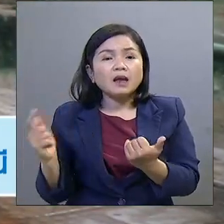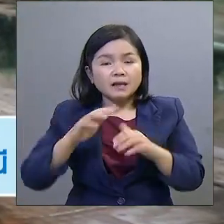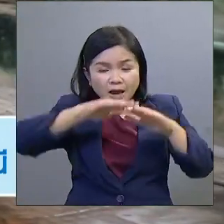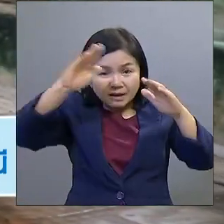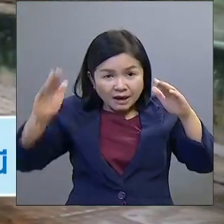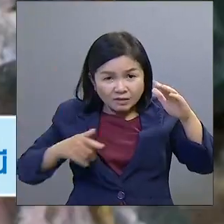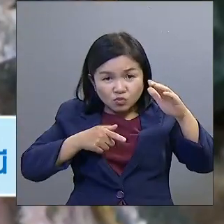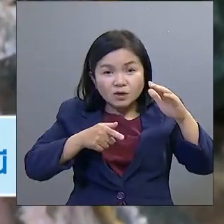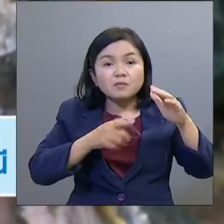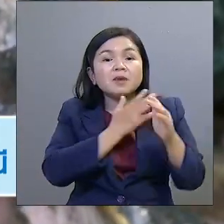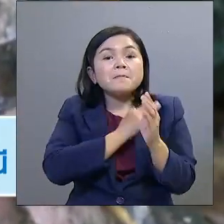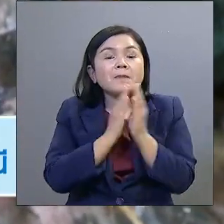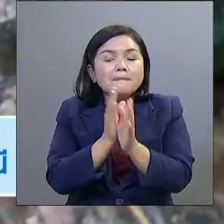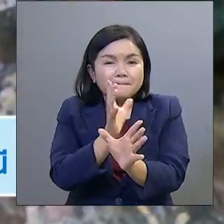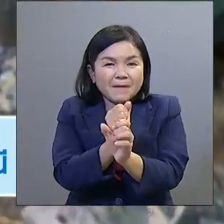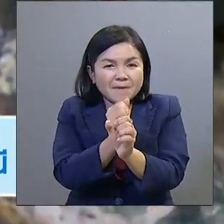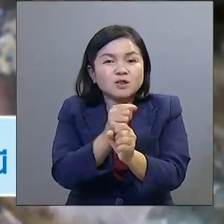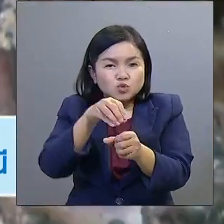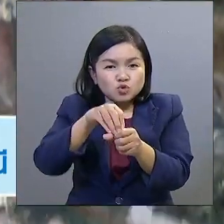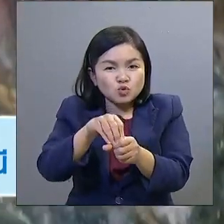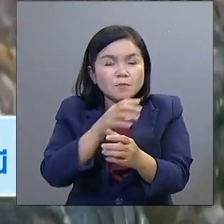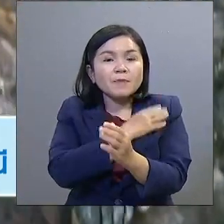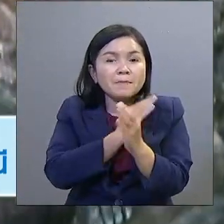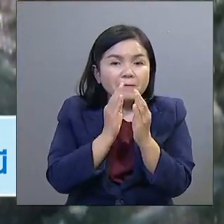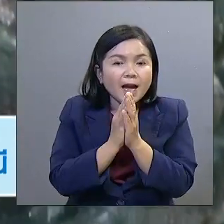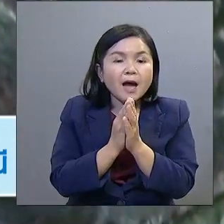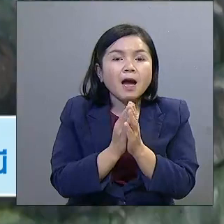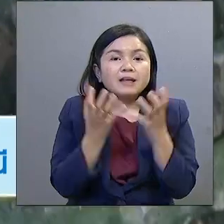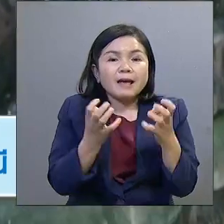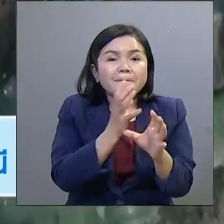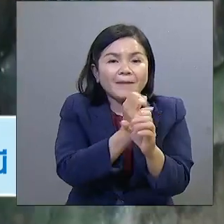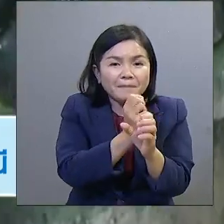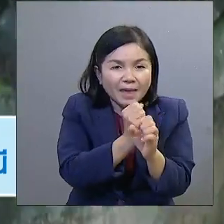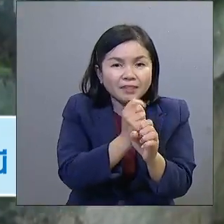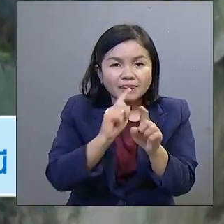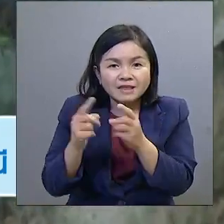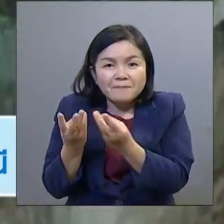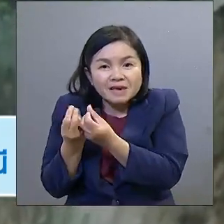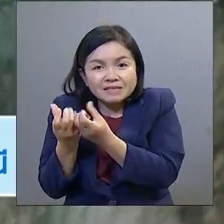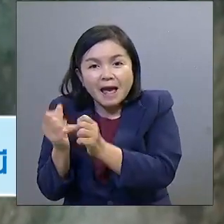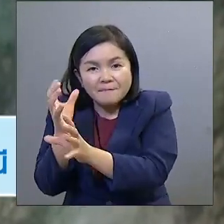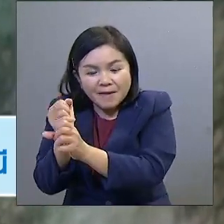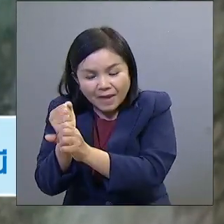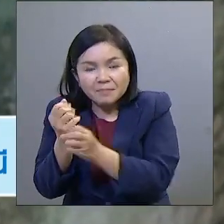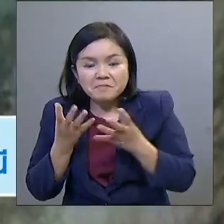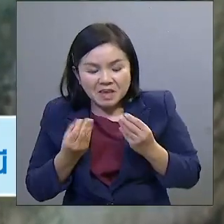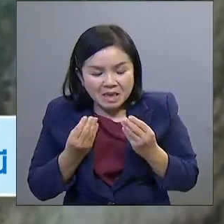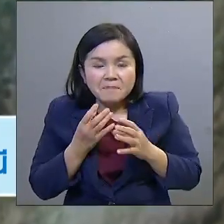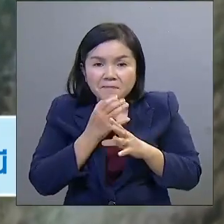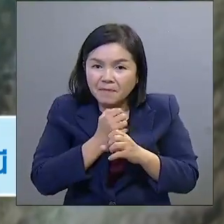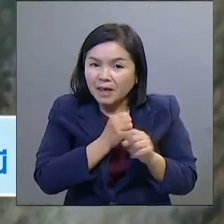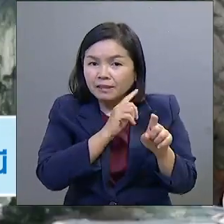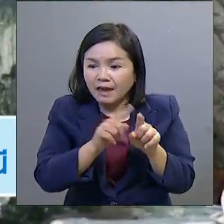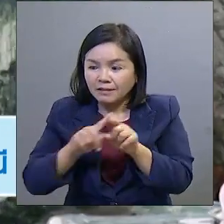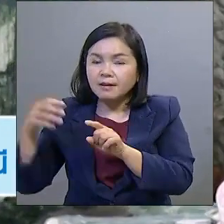ที่ประดิษฐานพระพุทธรูปซึ่งมีทั้งพระพุทธรูปปูนปั้นพระพุทธรูปศิลาทรายและพระพุทธรูปดินดิบในปางต่างๆครับ